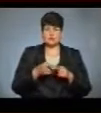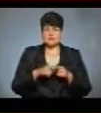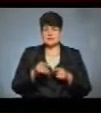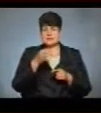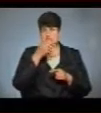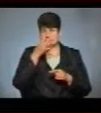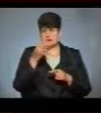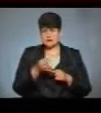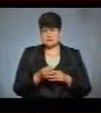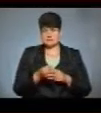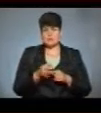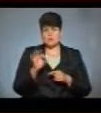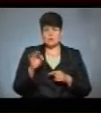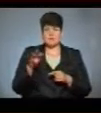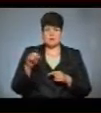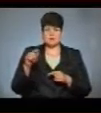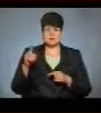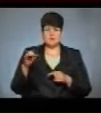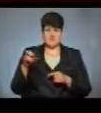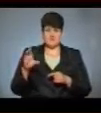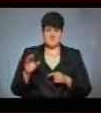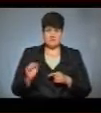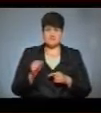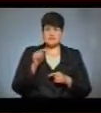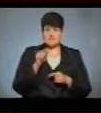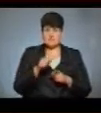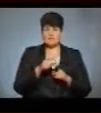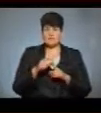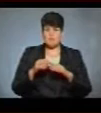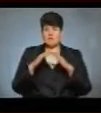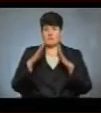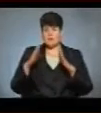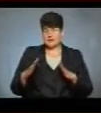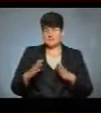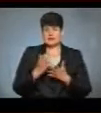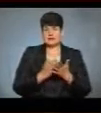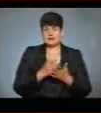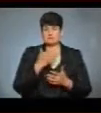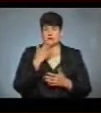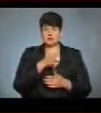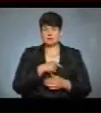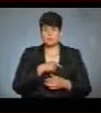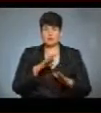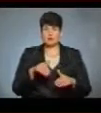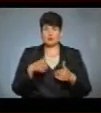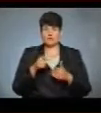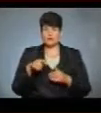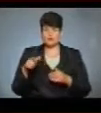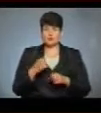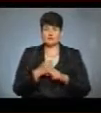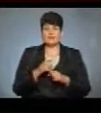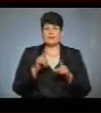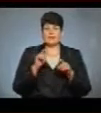виборчих прав Ольга Мазаєва. За її словами, в палаці кандидата в народні депутати людям пропонували зробити тест на рівень цукру в